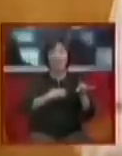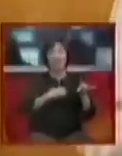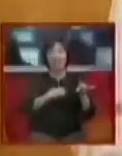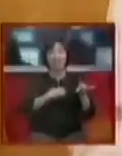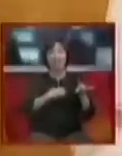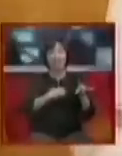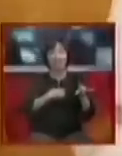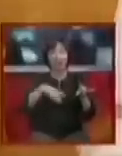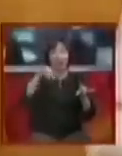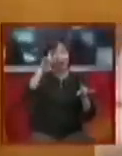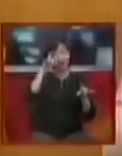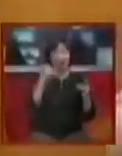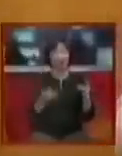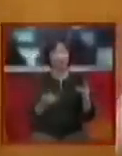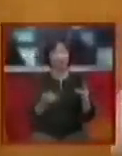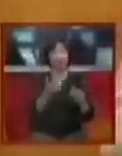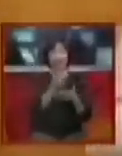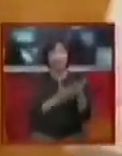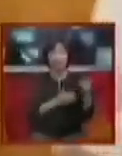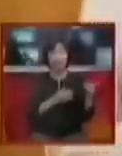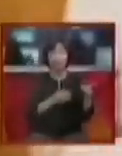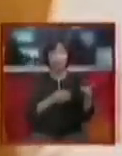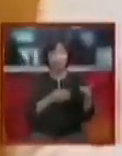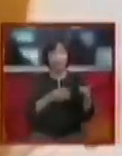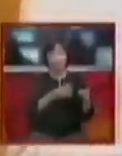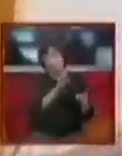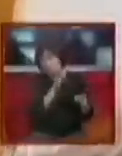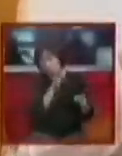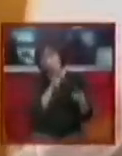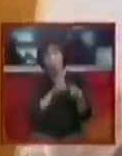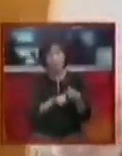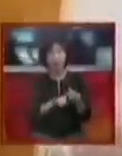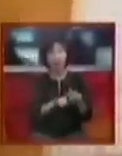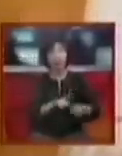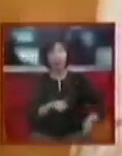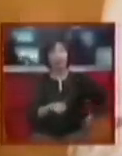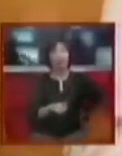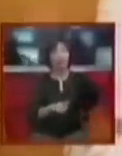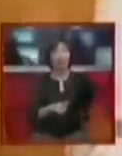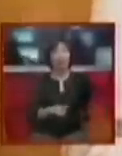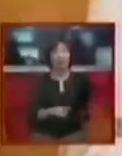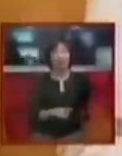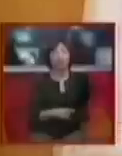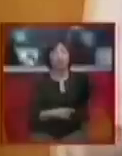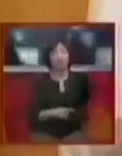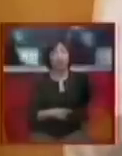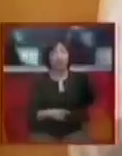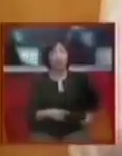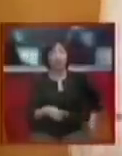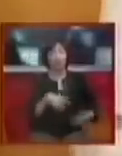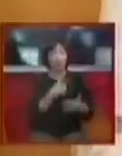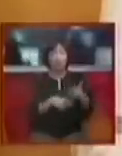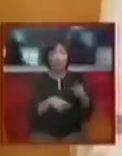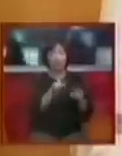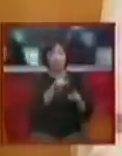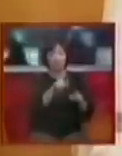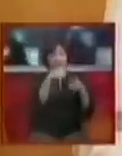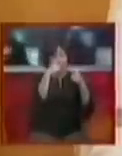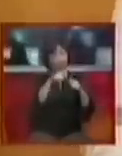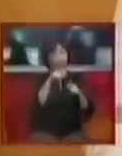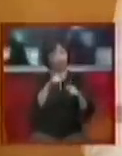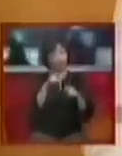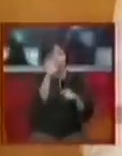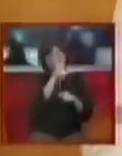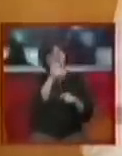Habang nagtatalumpati ako ngayon, may mga nagbubulong-bulungan sa isang silid at hinihimay ang aking mga sinasabi. Naghahanap ng butas